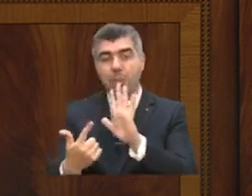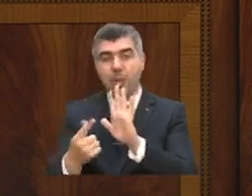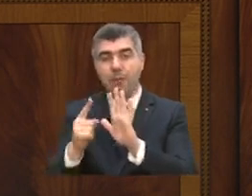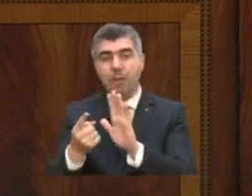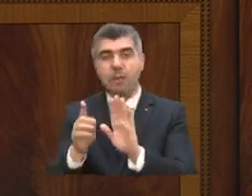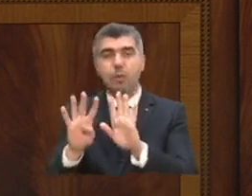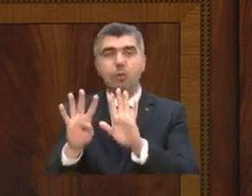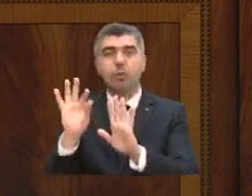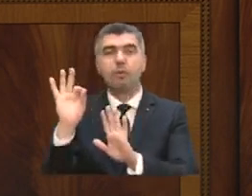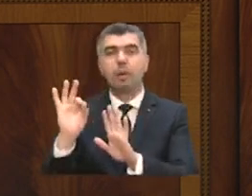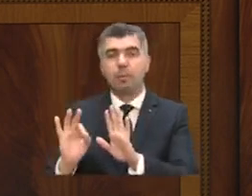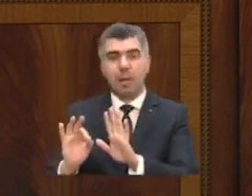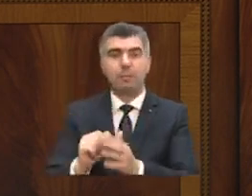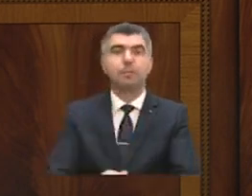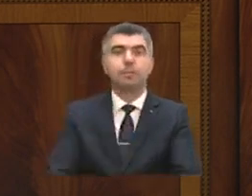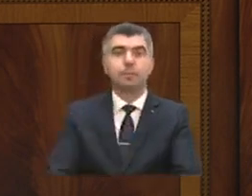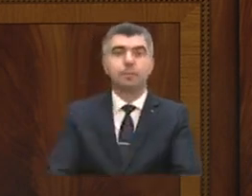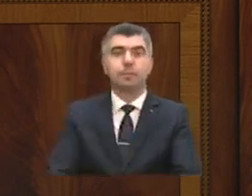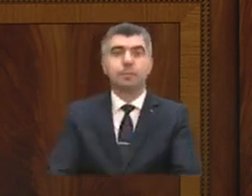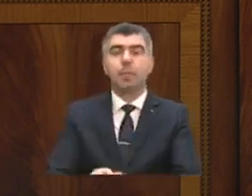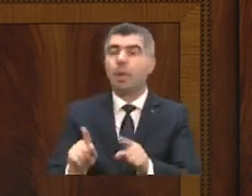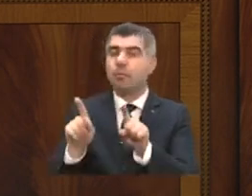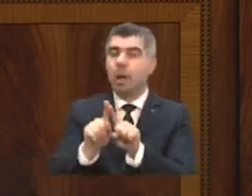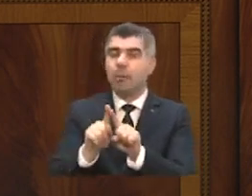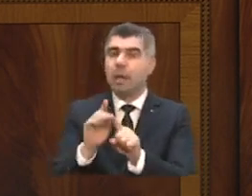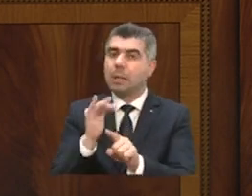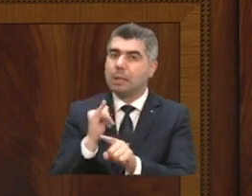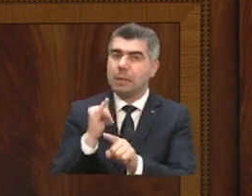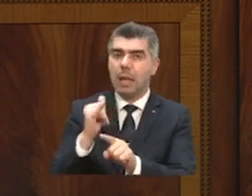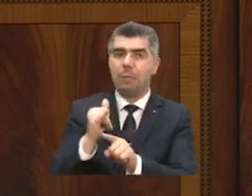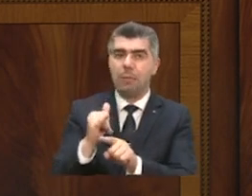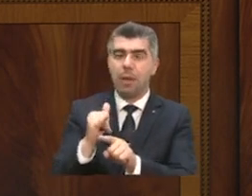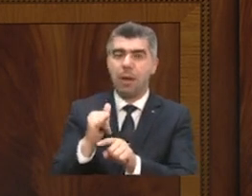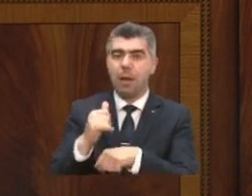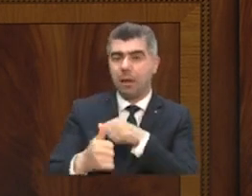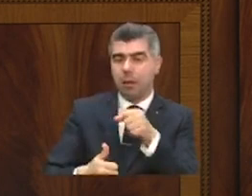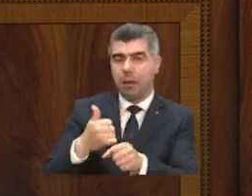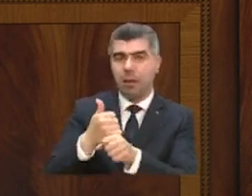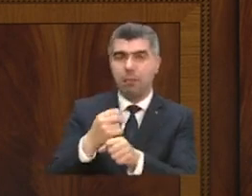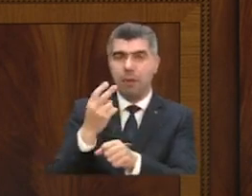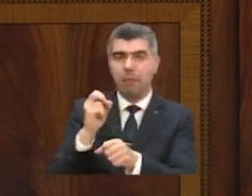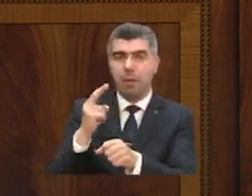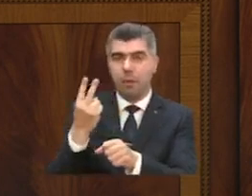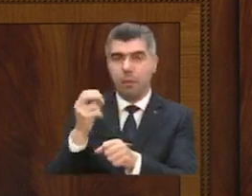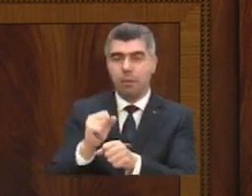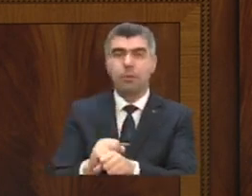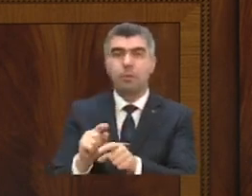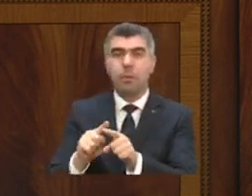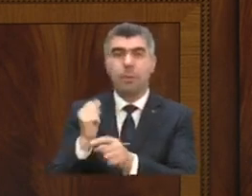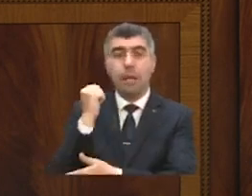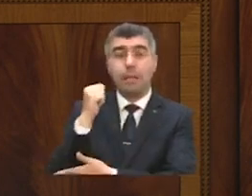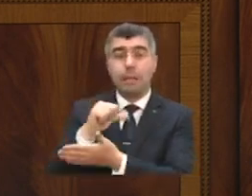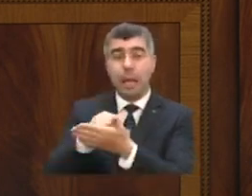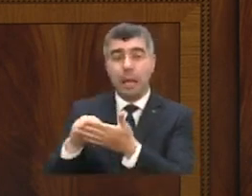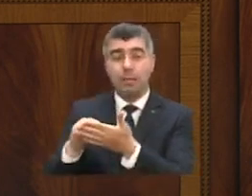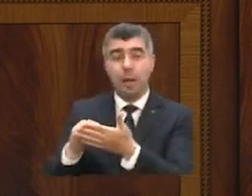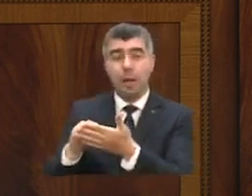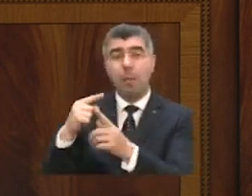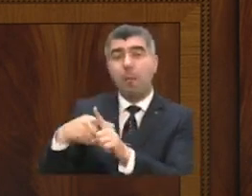74.9%. وتتواصل نفس الدينامية بداية هذه السنة، حيث ارتفعت الموارد الجبائية بما